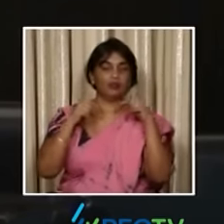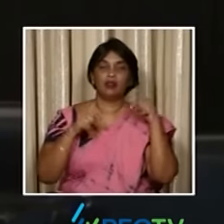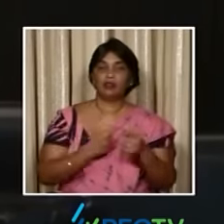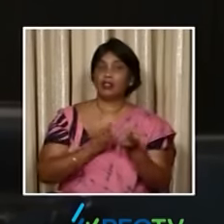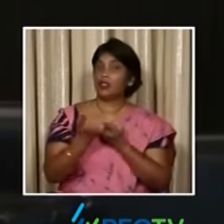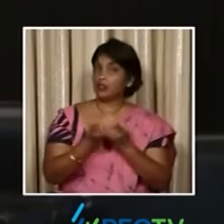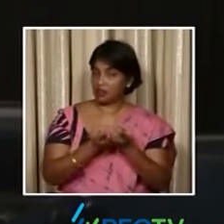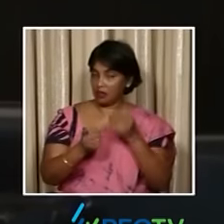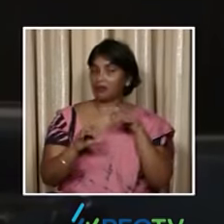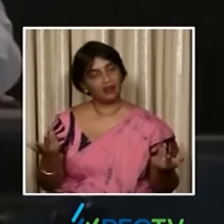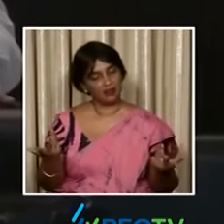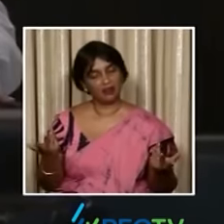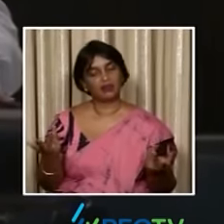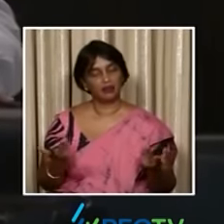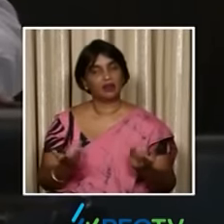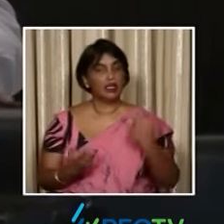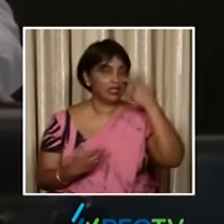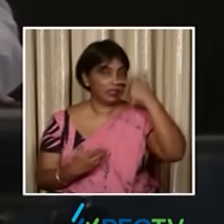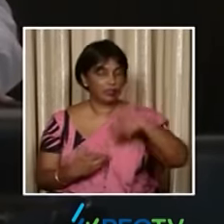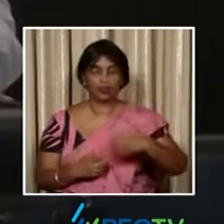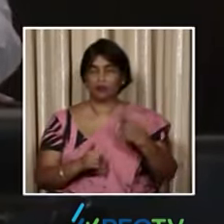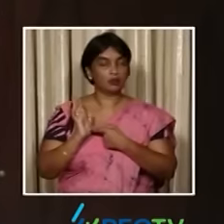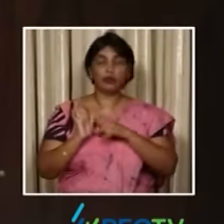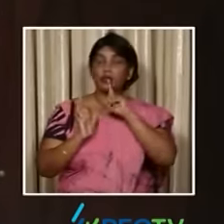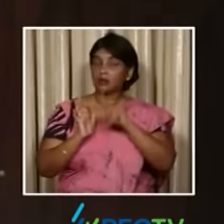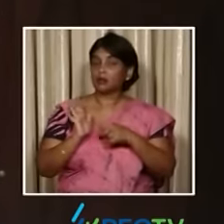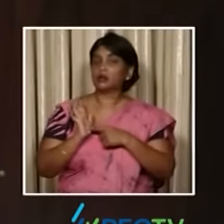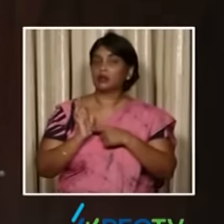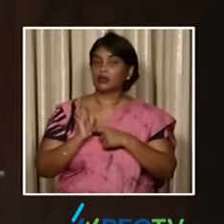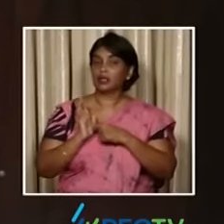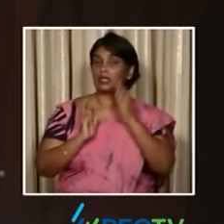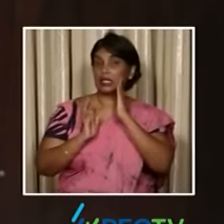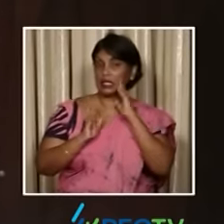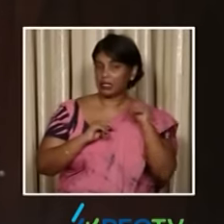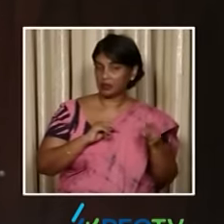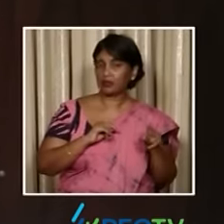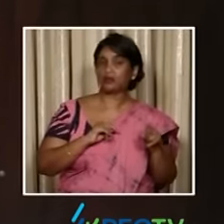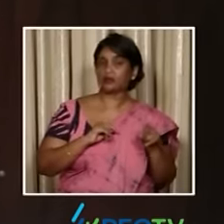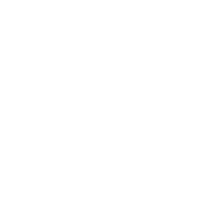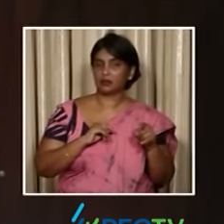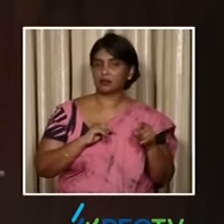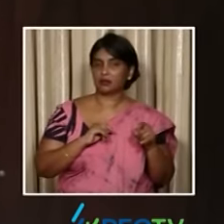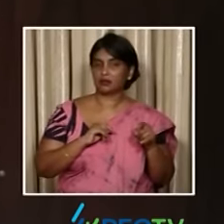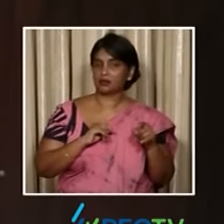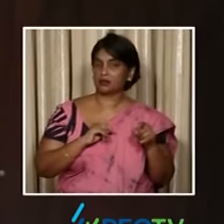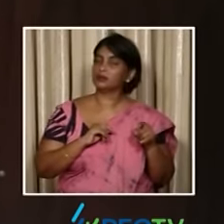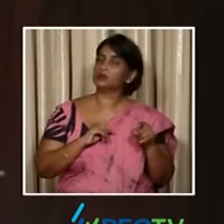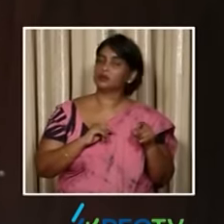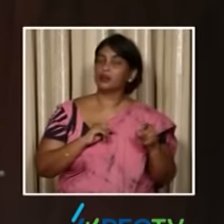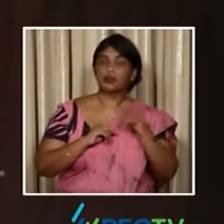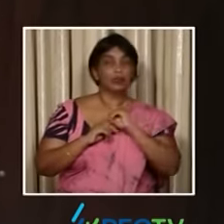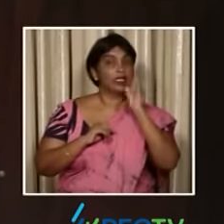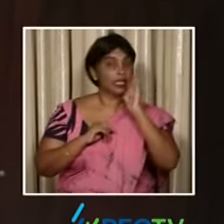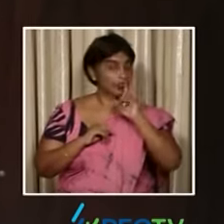තරංකාරීත්වය ඇතුලේ තෙල් මිල අඩු වුණාද? තෙල් මිල 3-4 ගුණයකින් වැඩි වුණා. ඉංග්‍රීසි වර්ෂන් එකේ තියෙනවා with the concurrence of the minister propose amendment